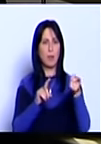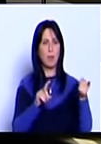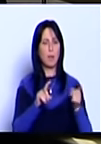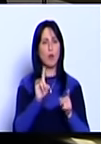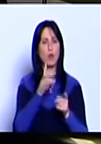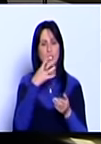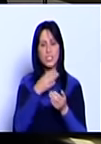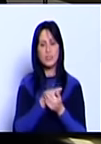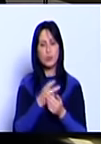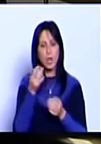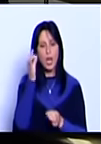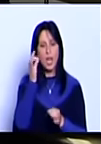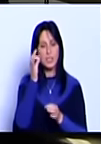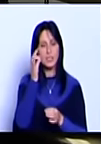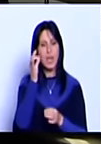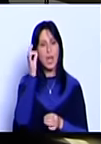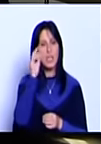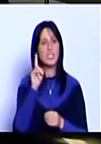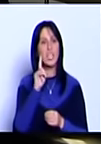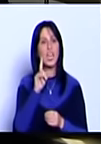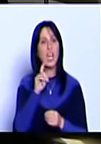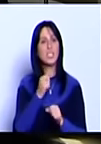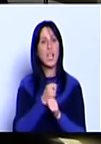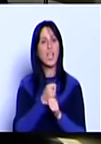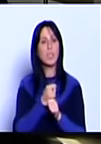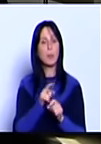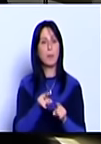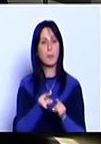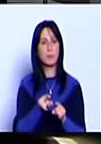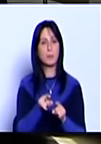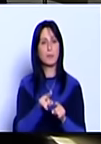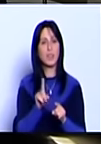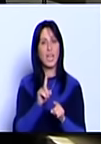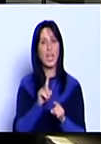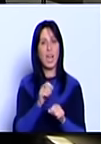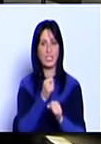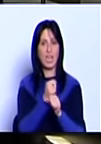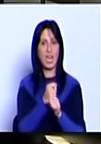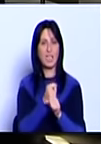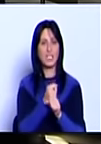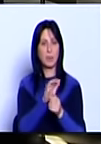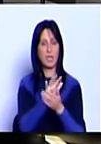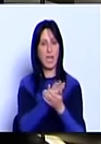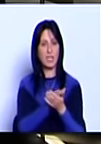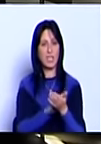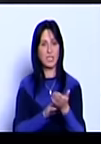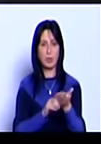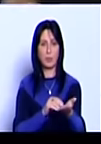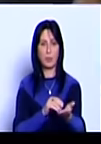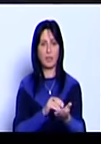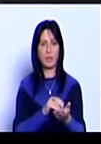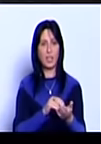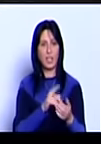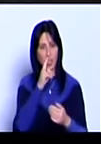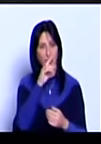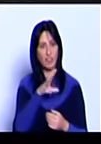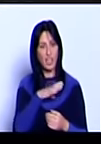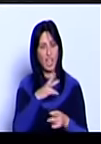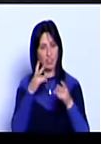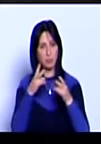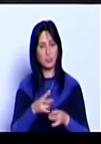იმასაც. გაიხსენ, რო გაიხსენე, რას უშვები მე ამას? რაღაცა გასაკეთებელ გასაგრძელებელია, ხო? ტყუილად იყო ეს